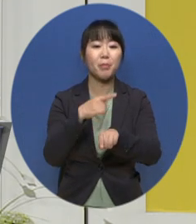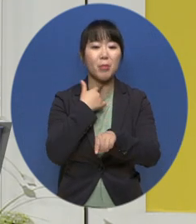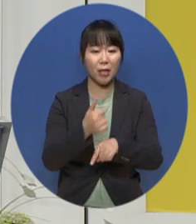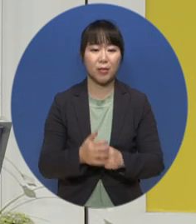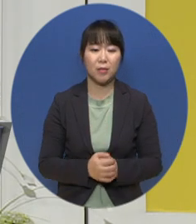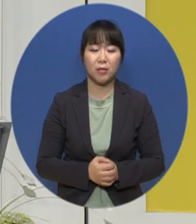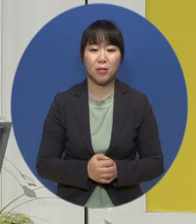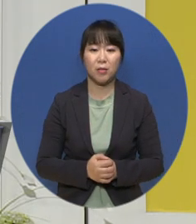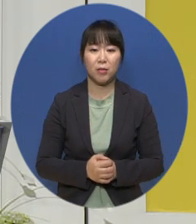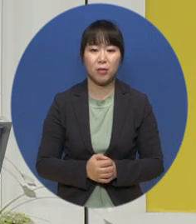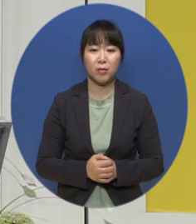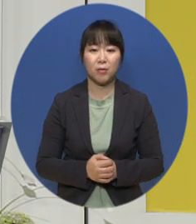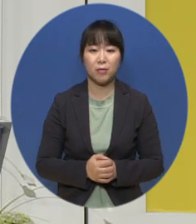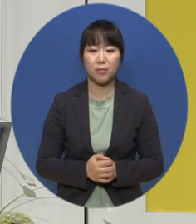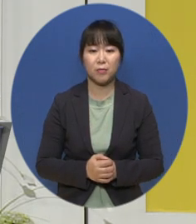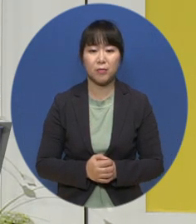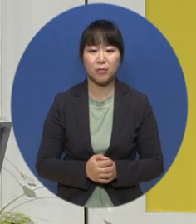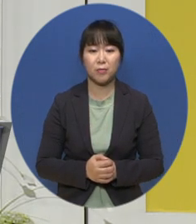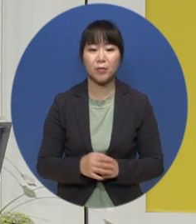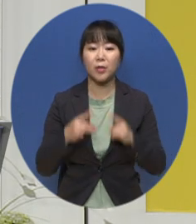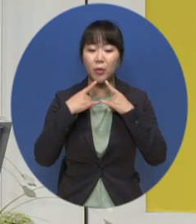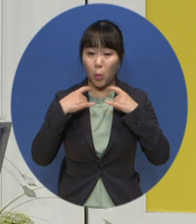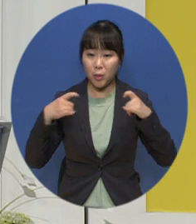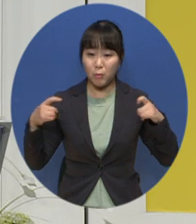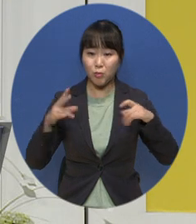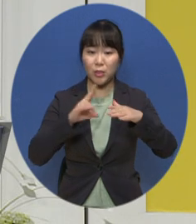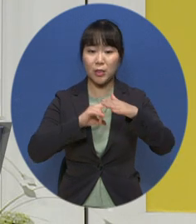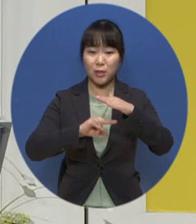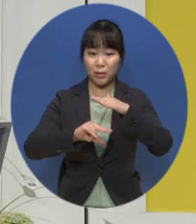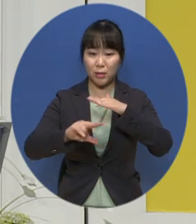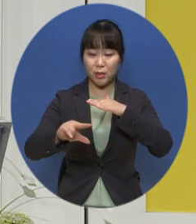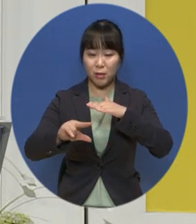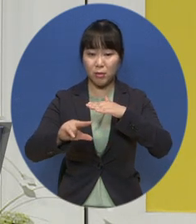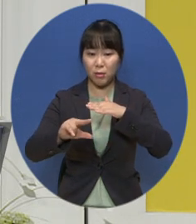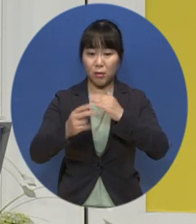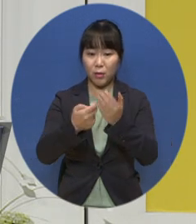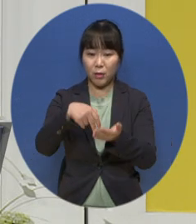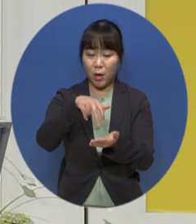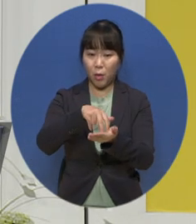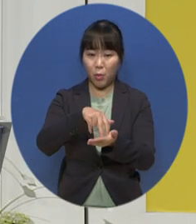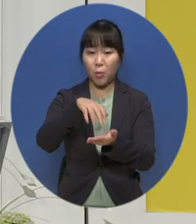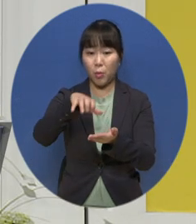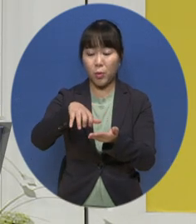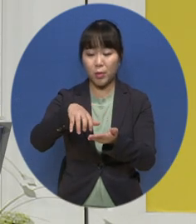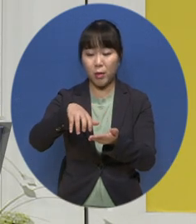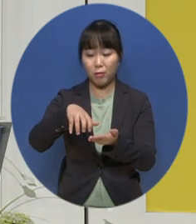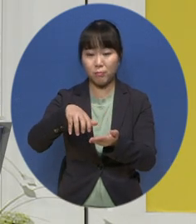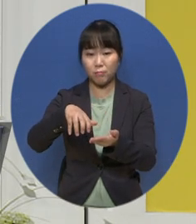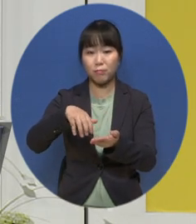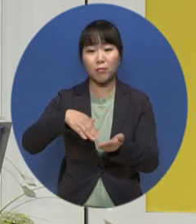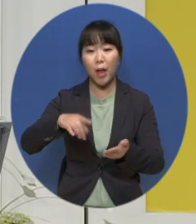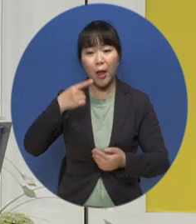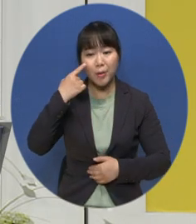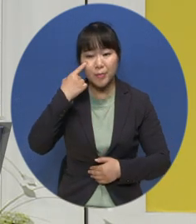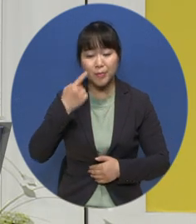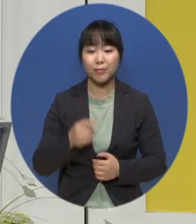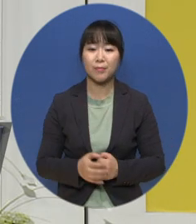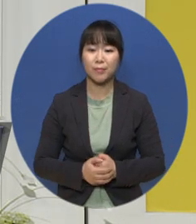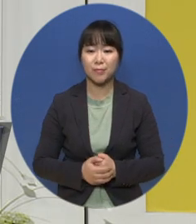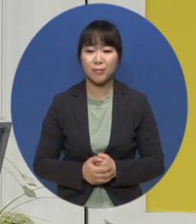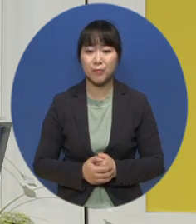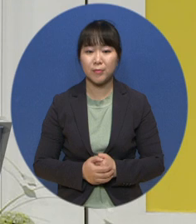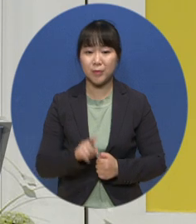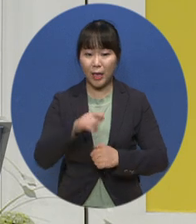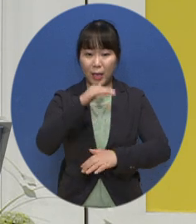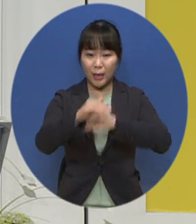동동 동대문 예 그 지하철 타는거 안내 갔었어요 내려가는 그